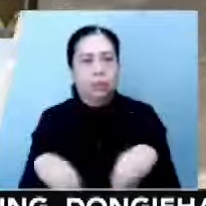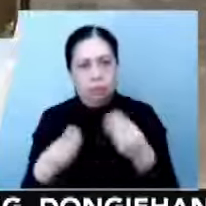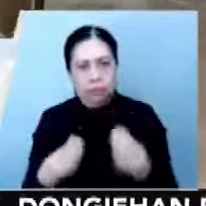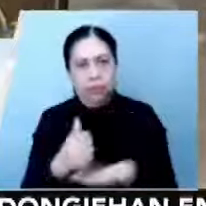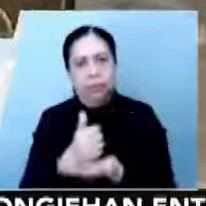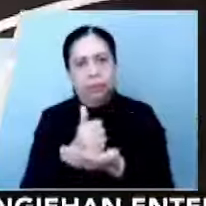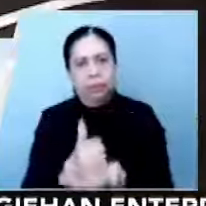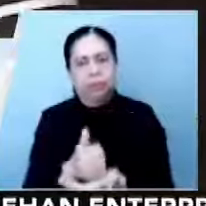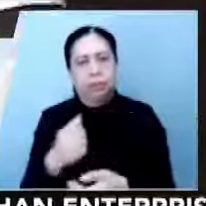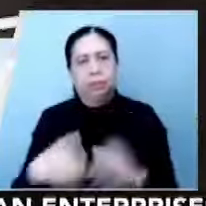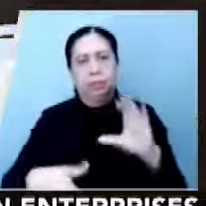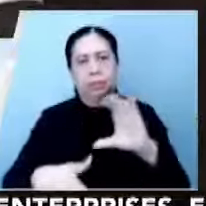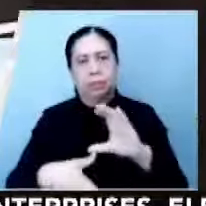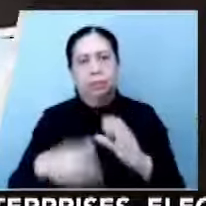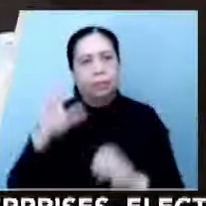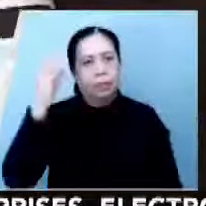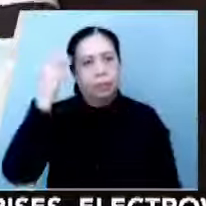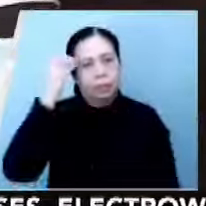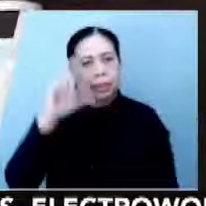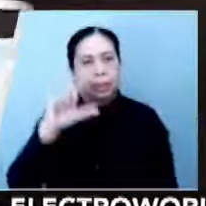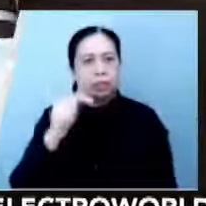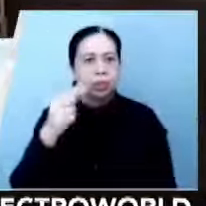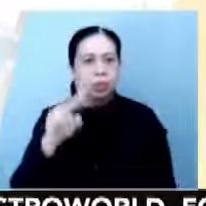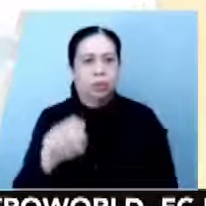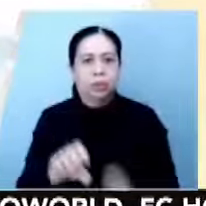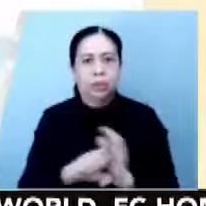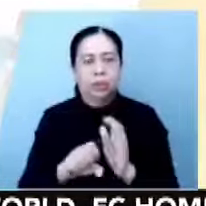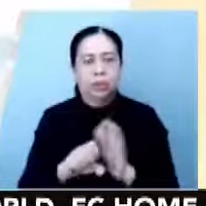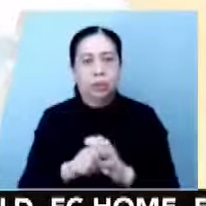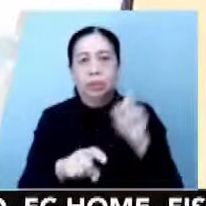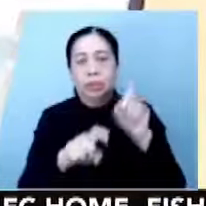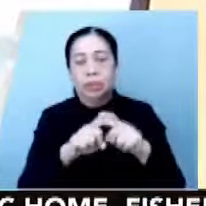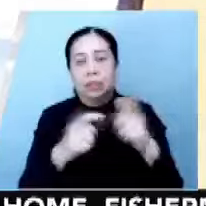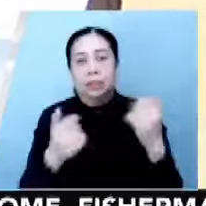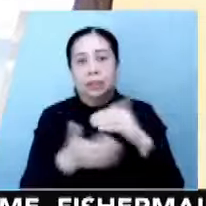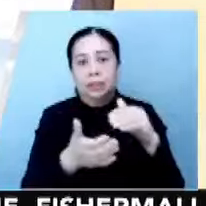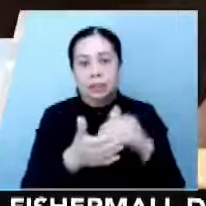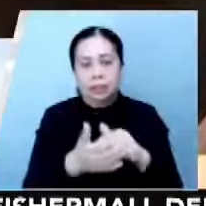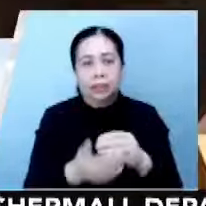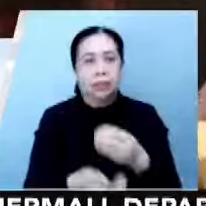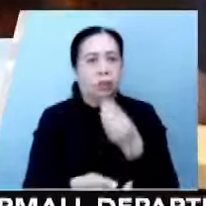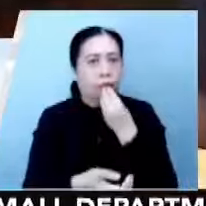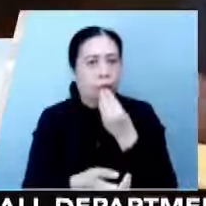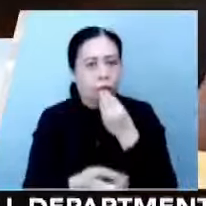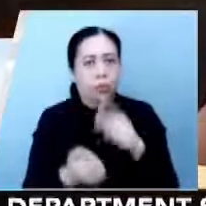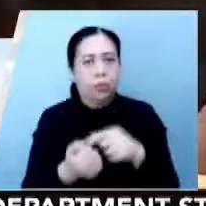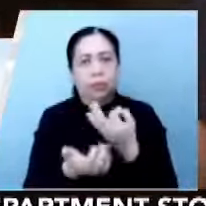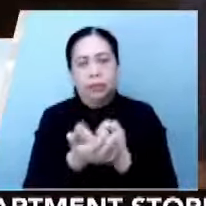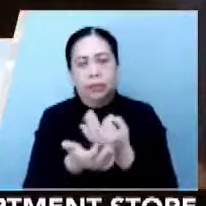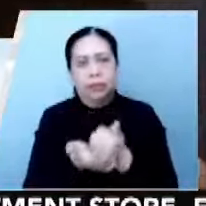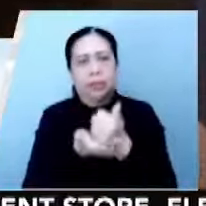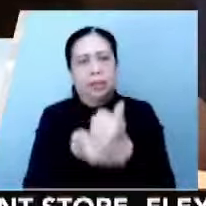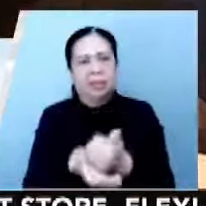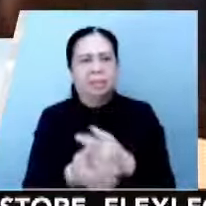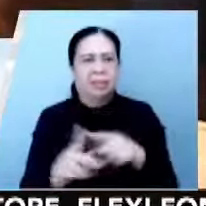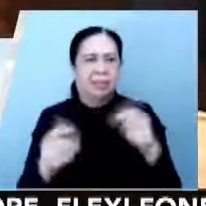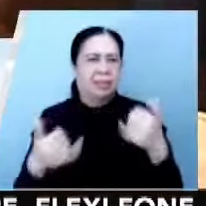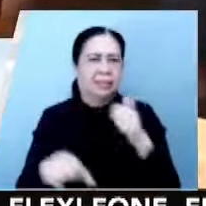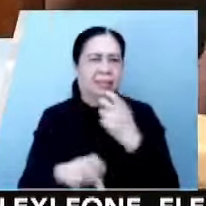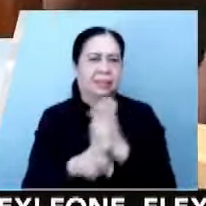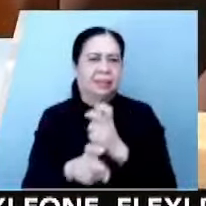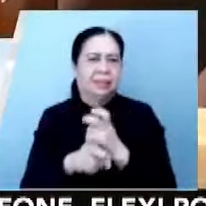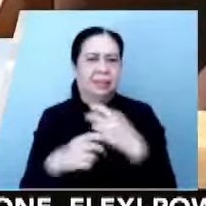Caloocan LGU sa mga nasunugan tulad ng evacuation center, makakain at pinansyal na tulong. Pero malaking hamon pa rin daw ang pag-ahon para